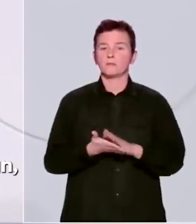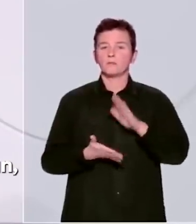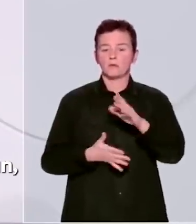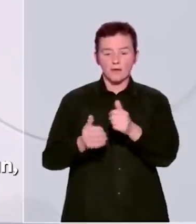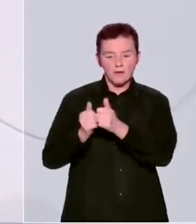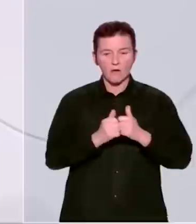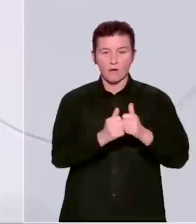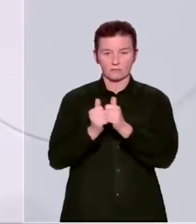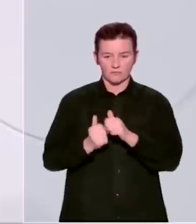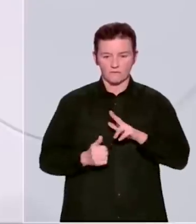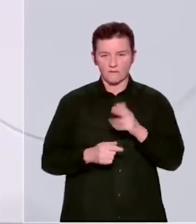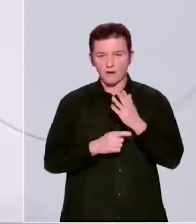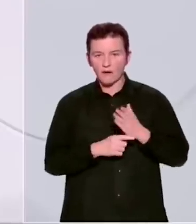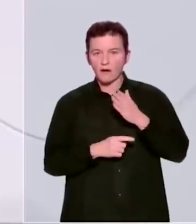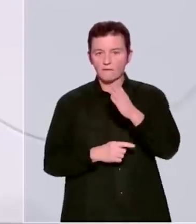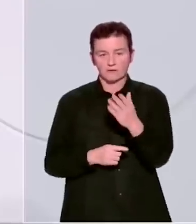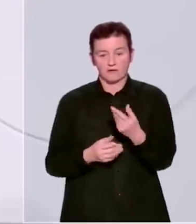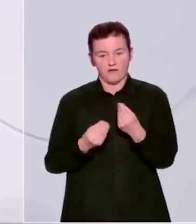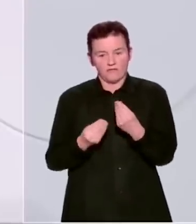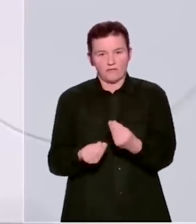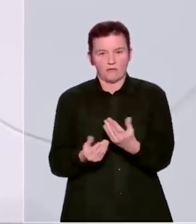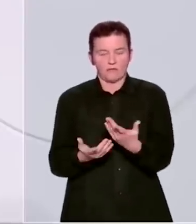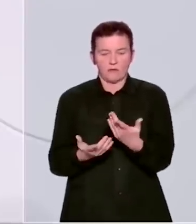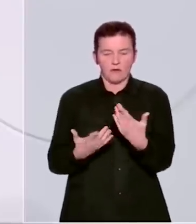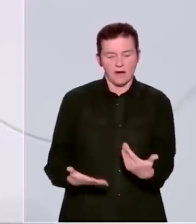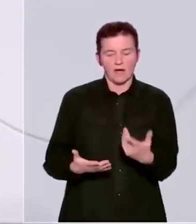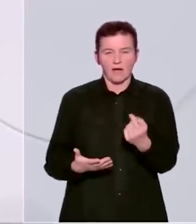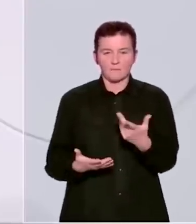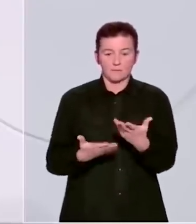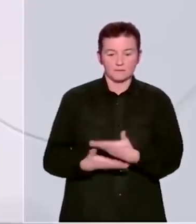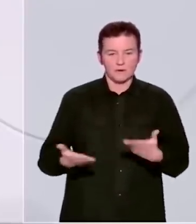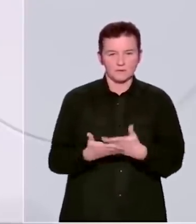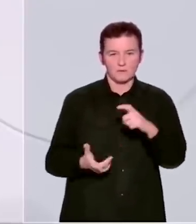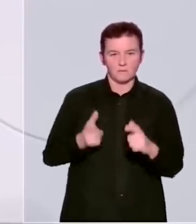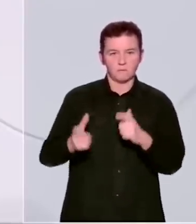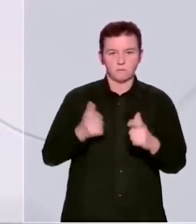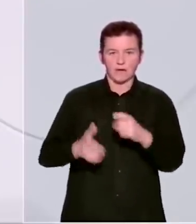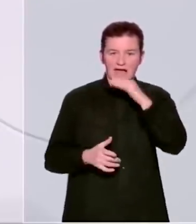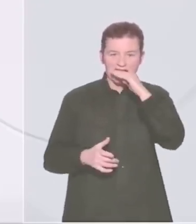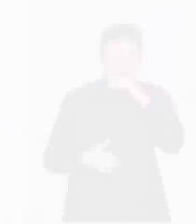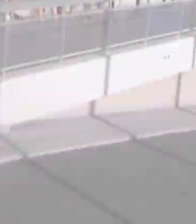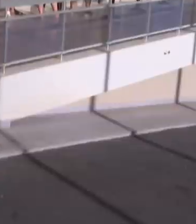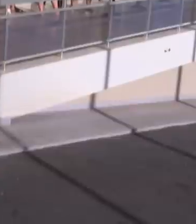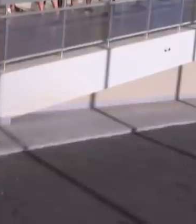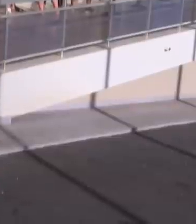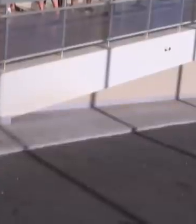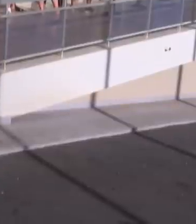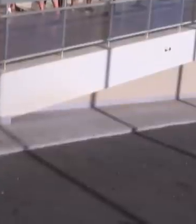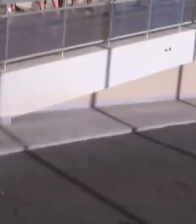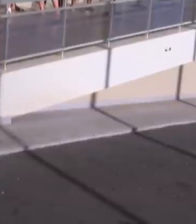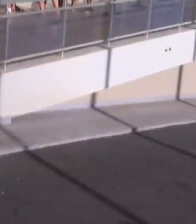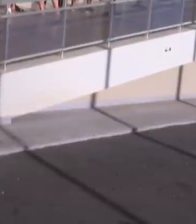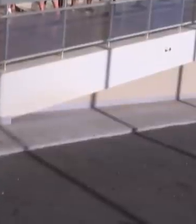était porteur n'a jamais été aussi tangible et doit continuer à nous guider.